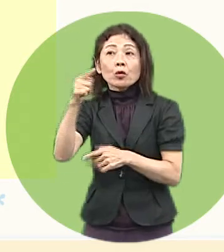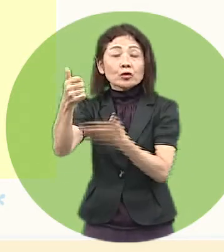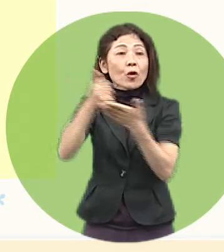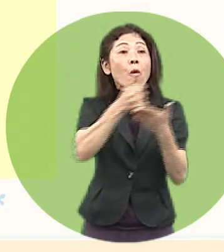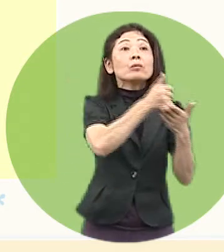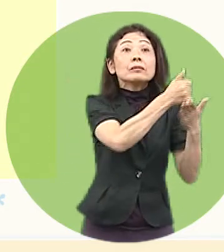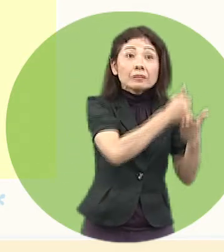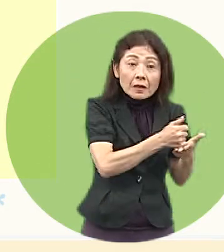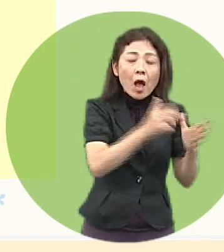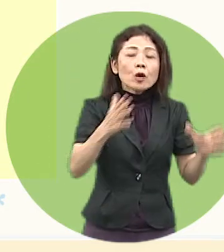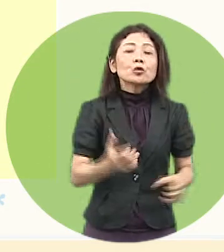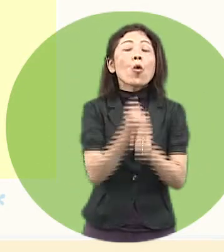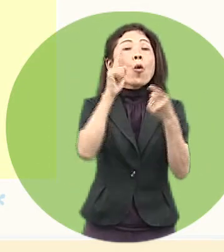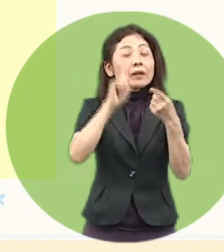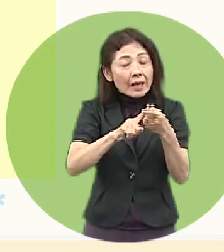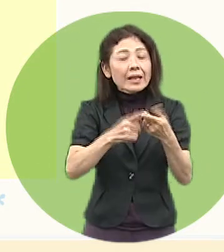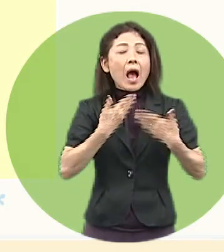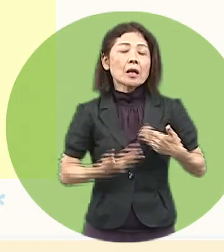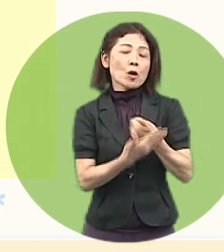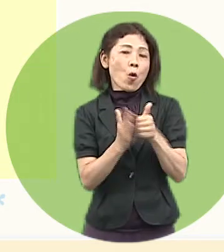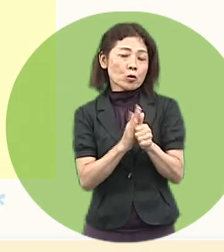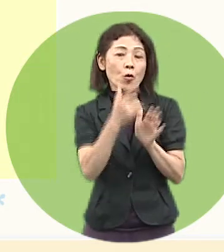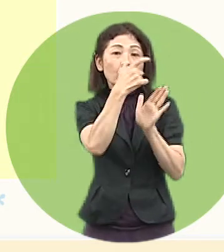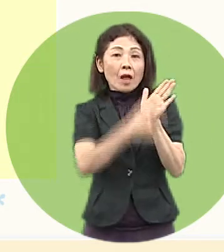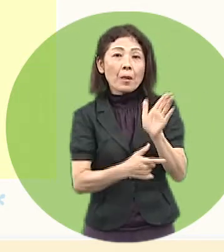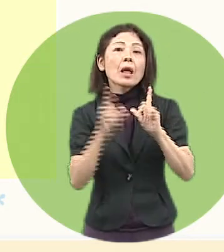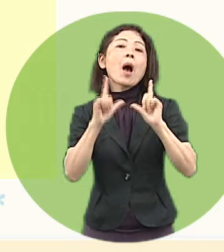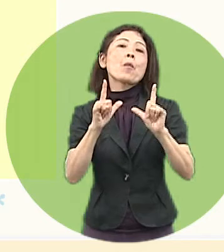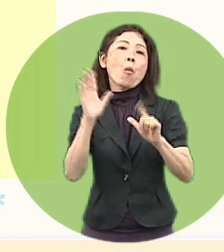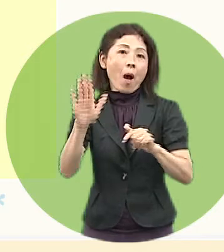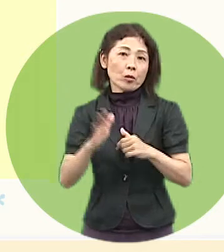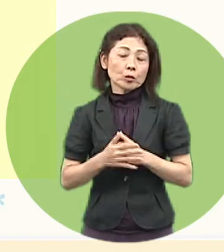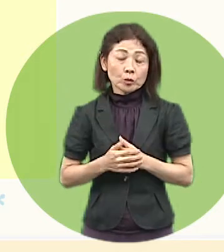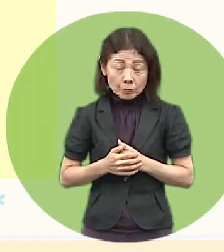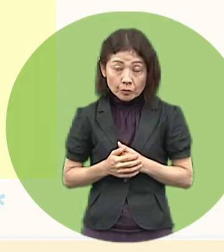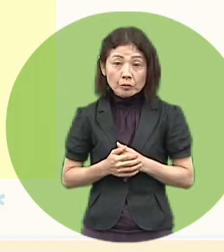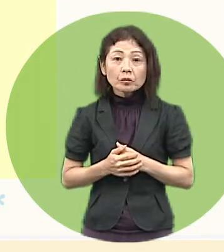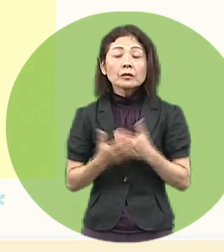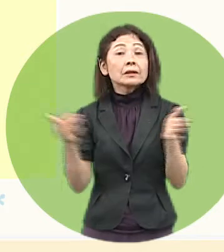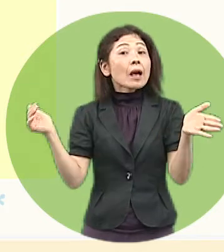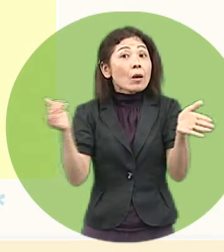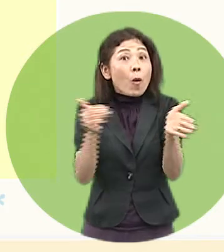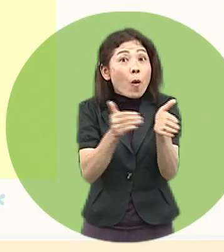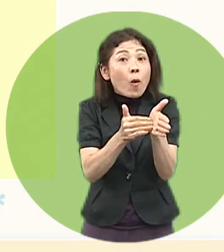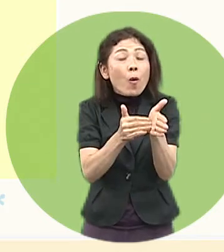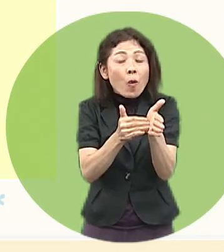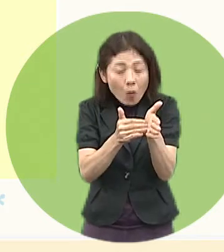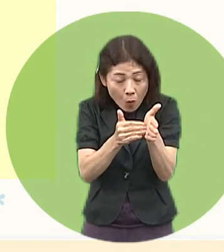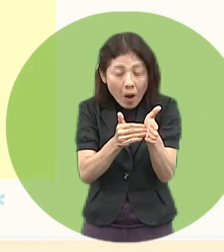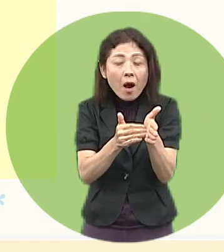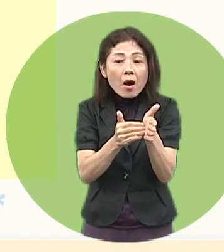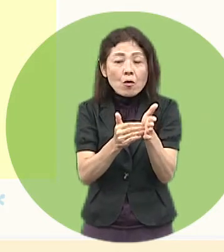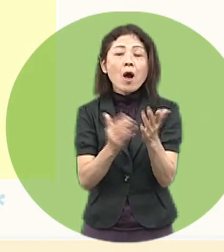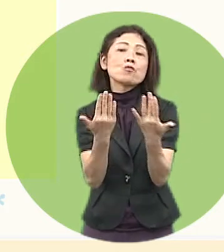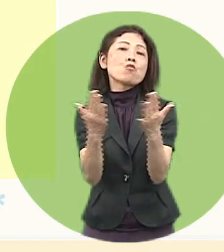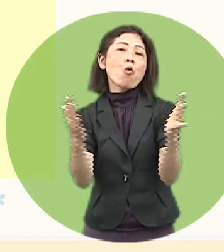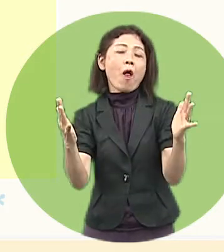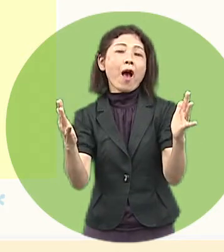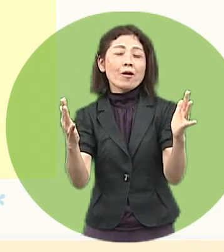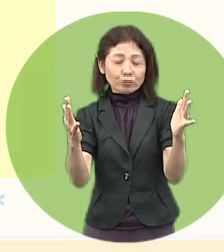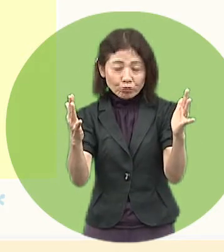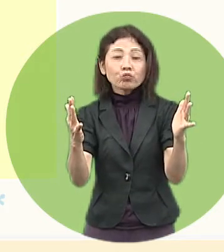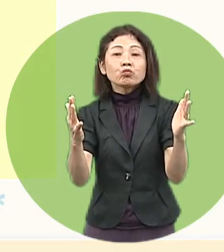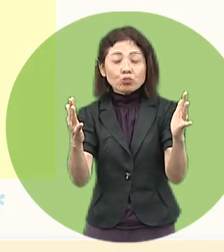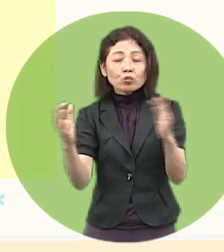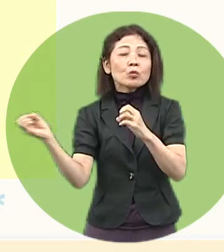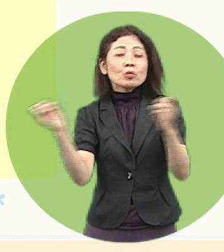総合的な安全保障をテーマにした発表も行われますそして最後にはフォーラムの登壇者によるパネル